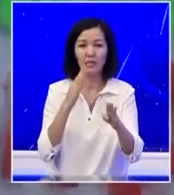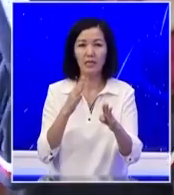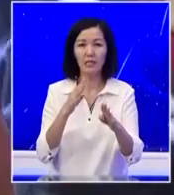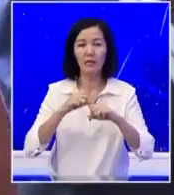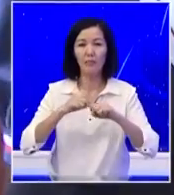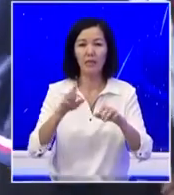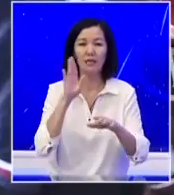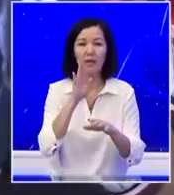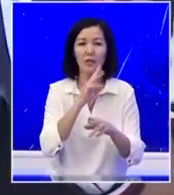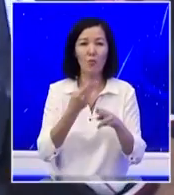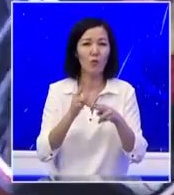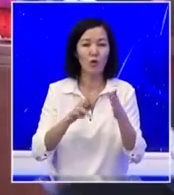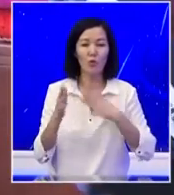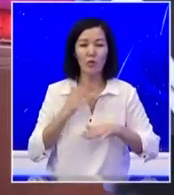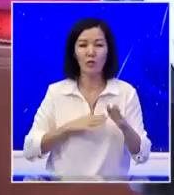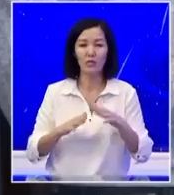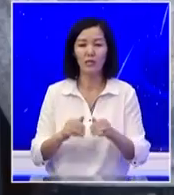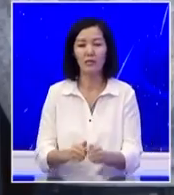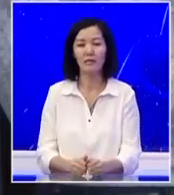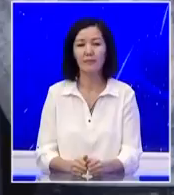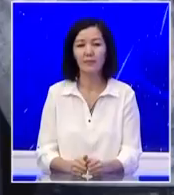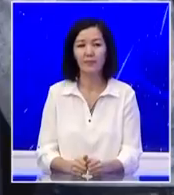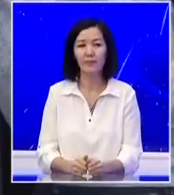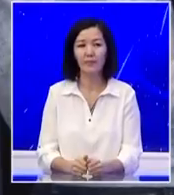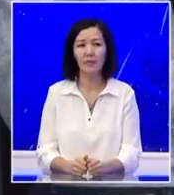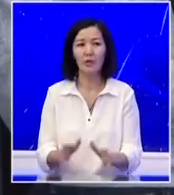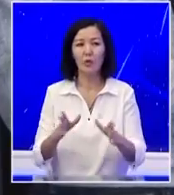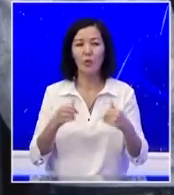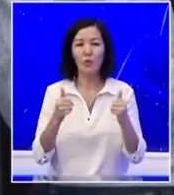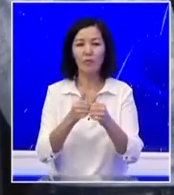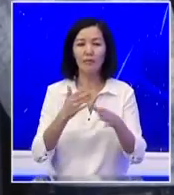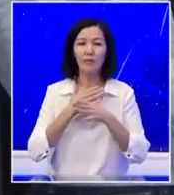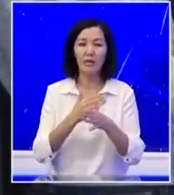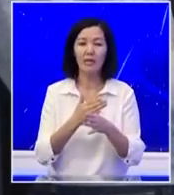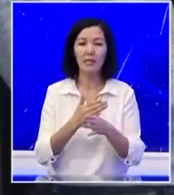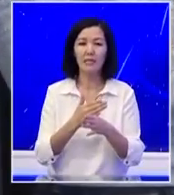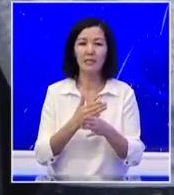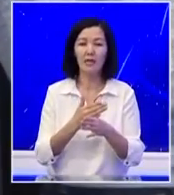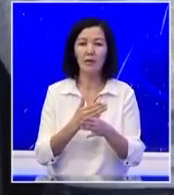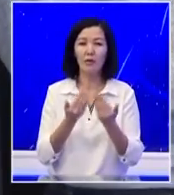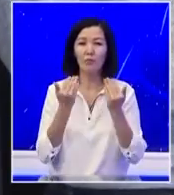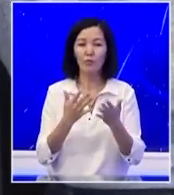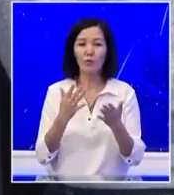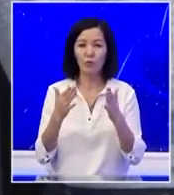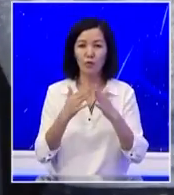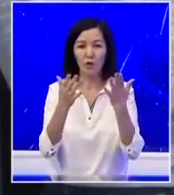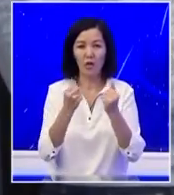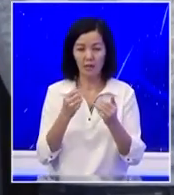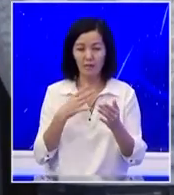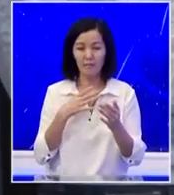қуанышында шек жоқ. Балаларымның несібесі дейді. Бала шағамның арқасында ғой, осында жетіп